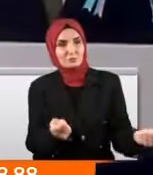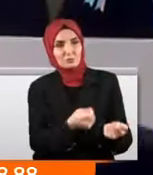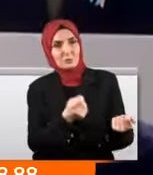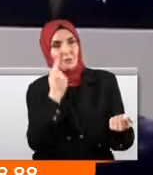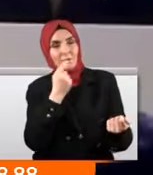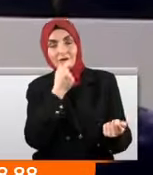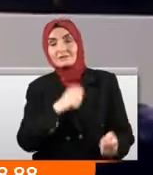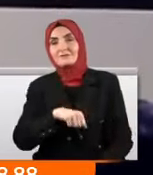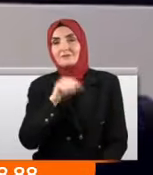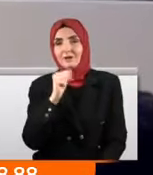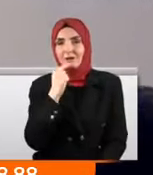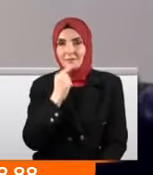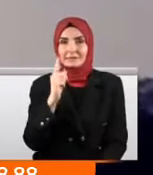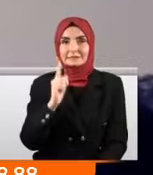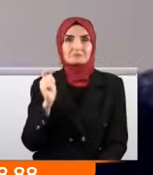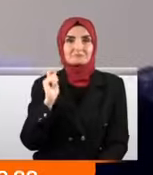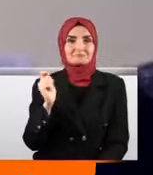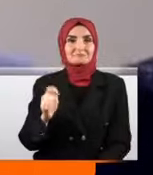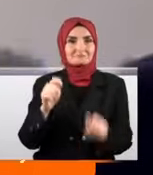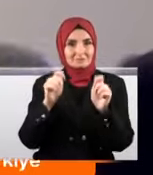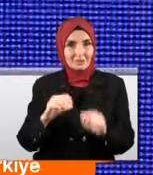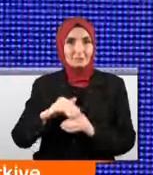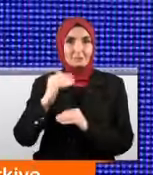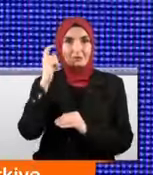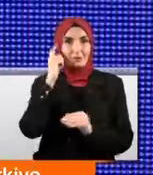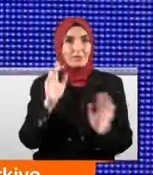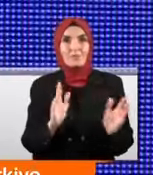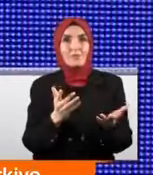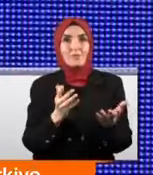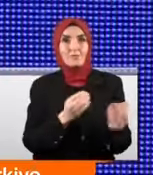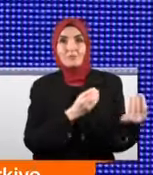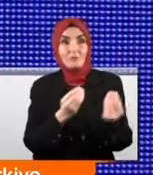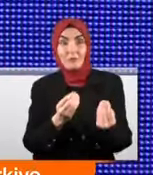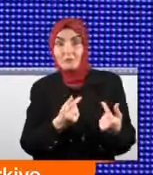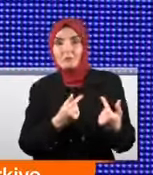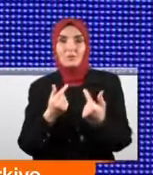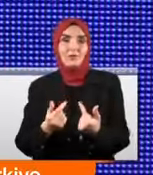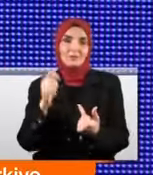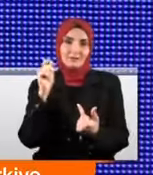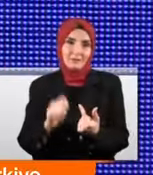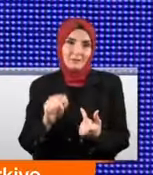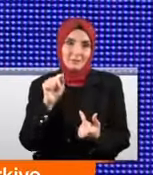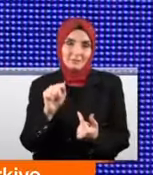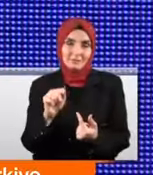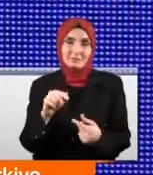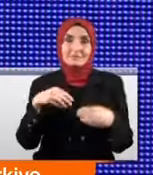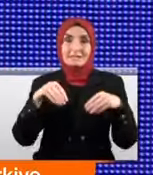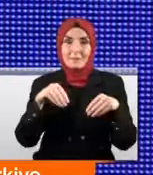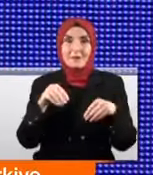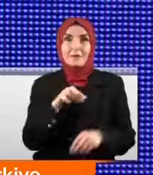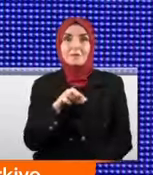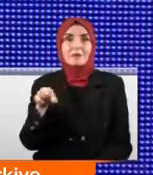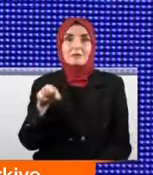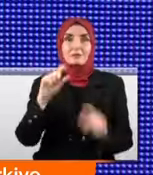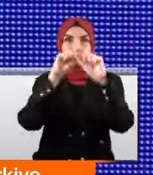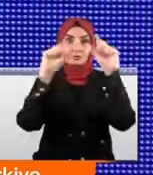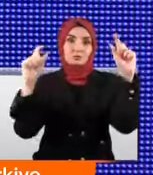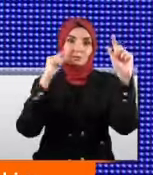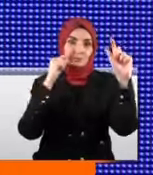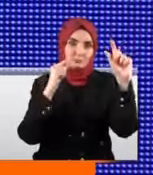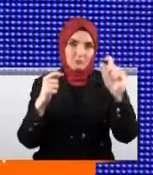gongu çaldı, sonra da manipülasyon uyarısı yaptı. Gerek sermaye piyasası kurulumuzdan, gerekse Borsa